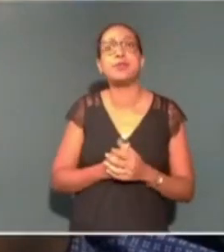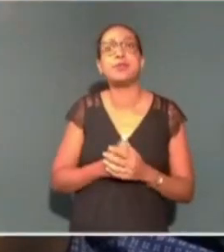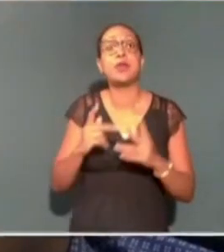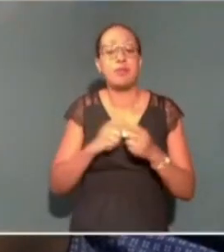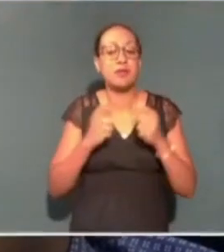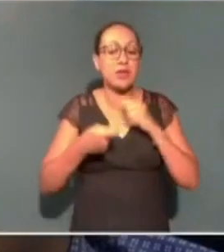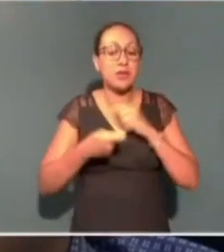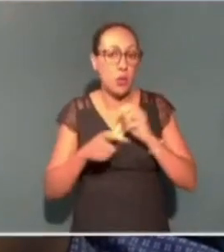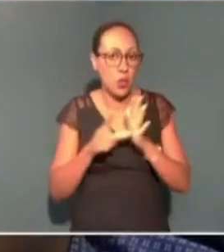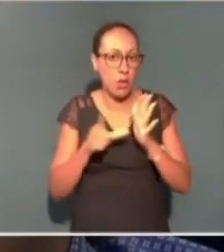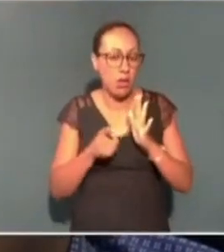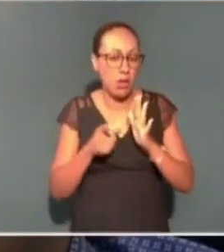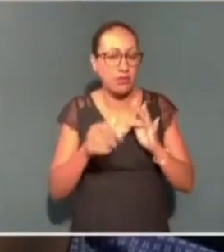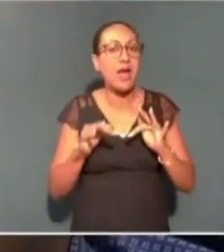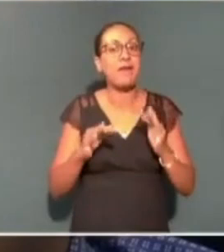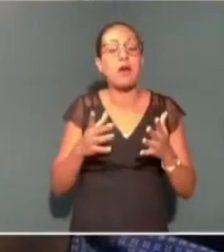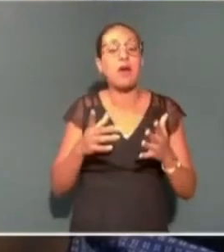des lois sur la fiscalité foncière,